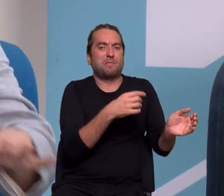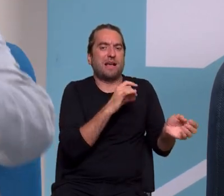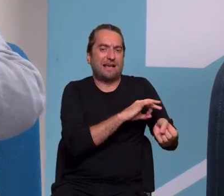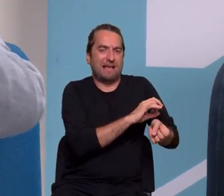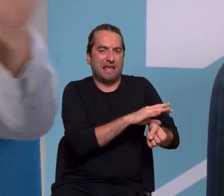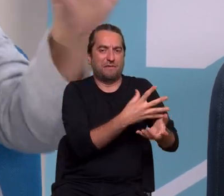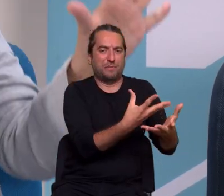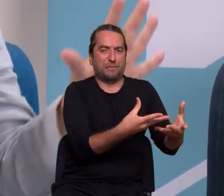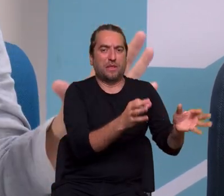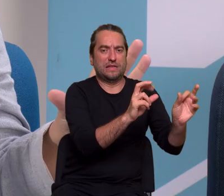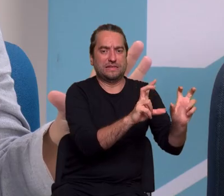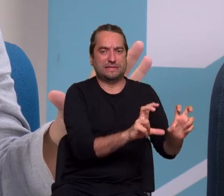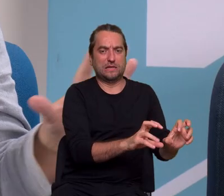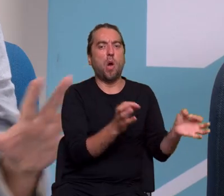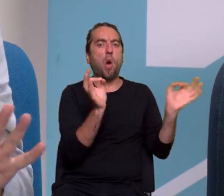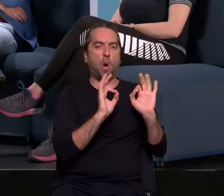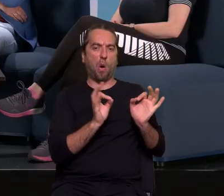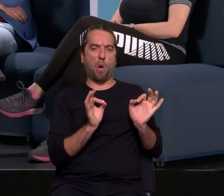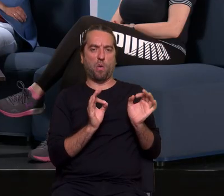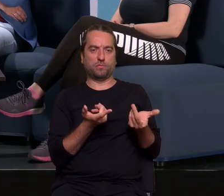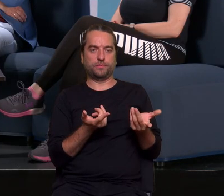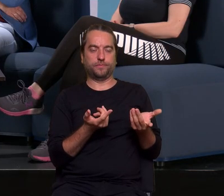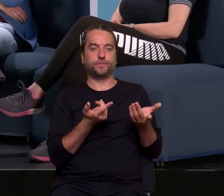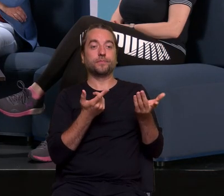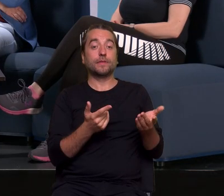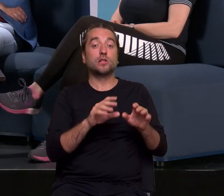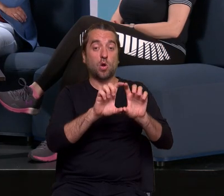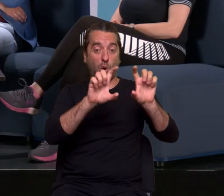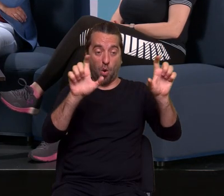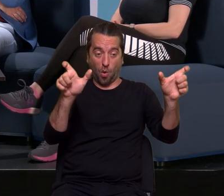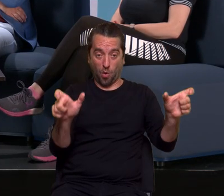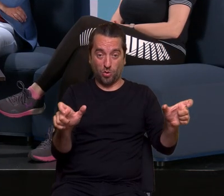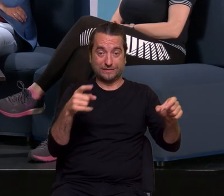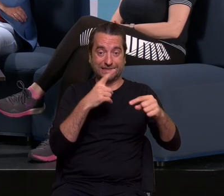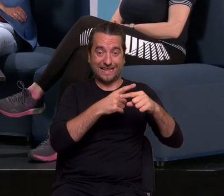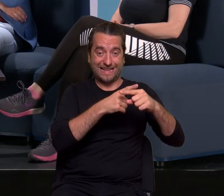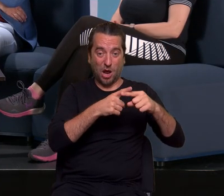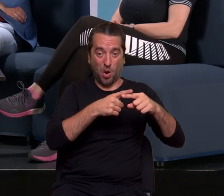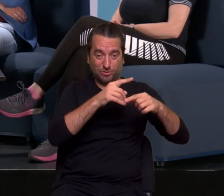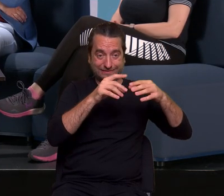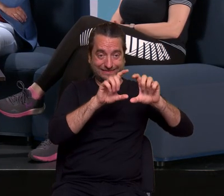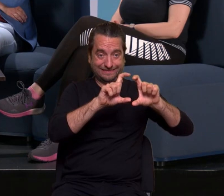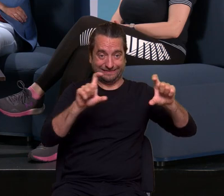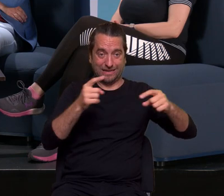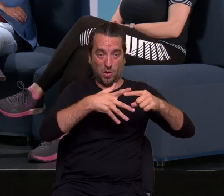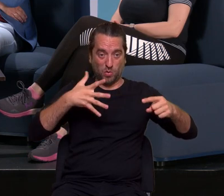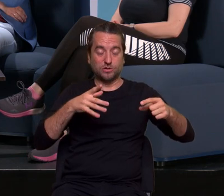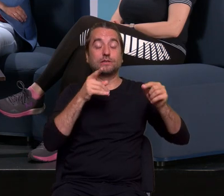krwi. Straszne. No i te ostrze gilotyny razem z tą